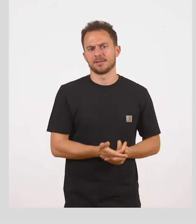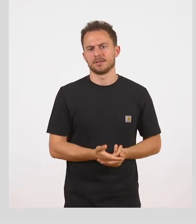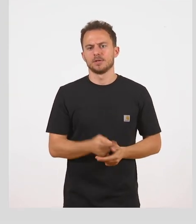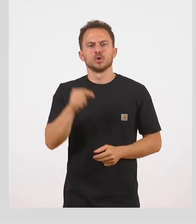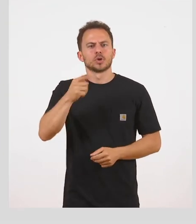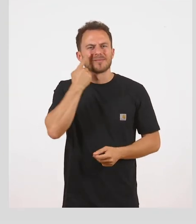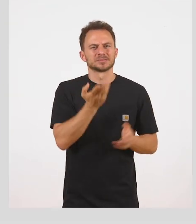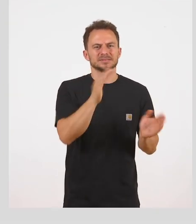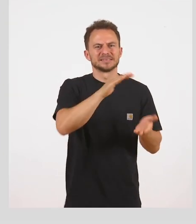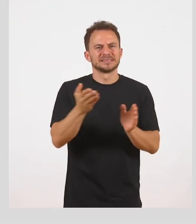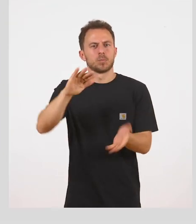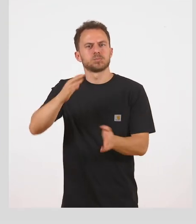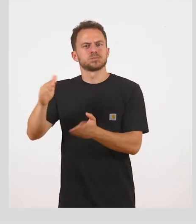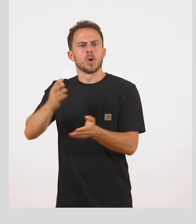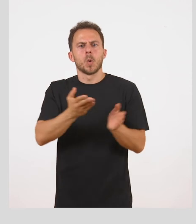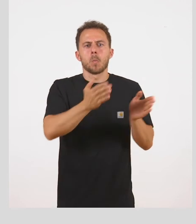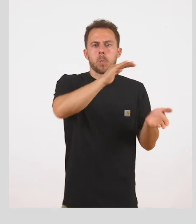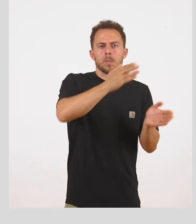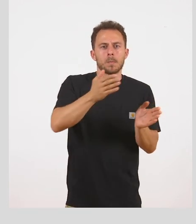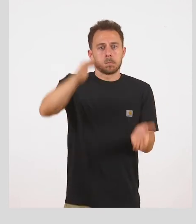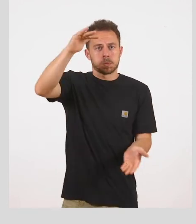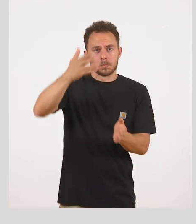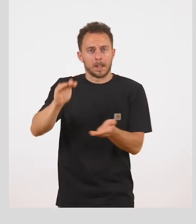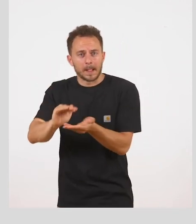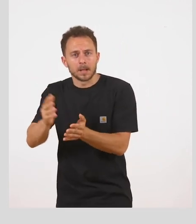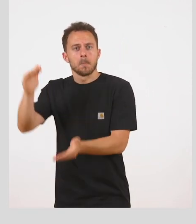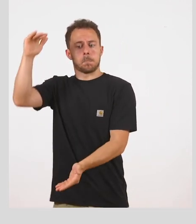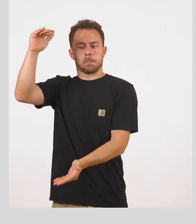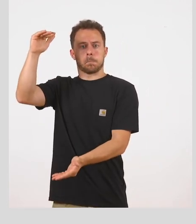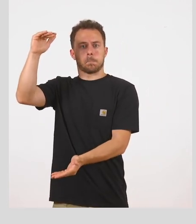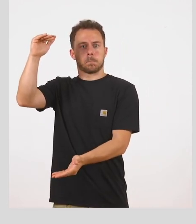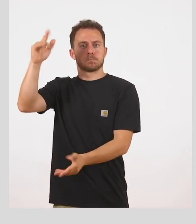Ποιος κύβος πιστεύεις ότι έχει μεγαλύτερο όγκο? Για παρατήρησε τις φωτογραφίες.